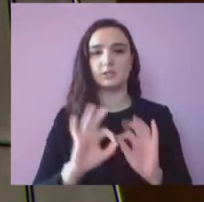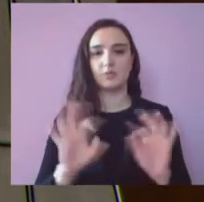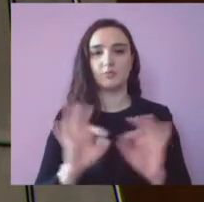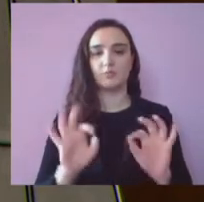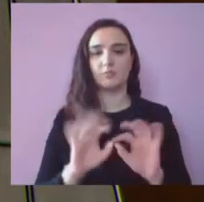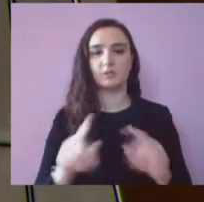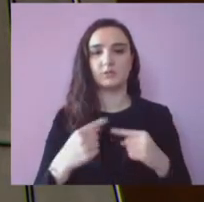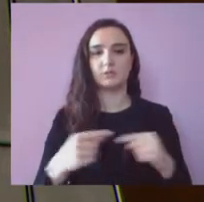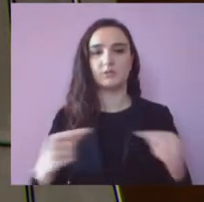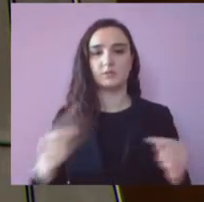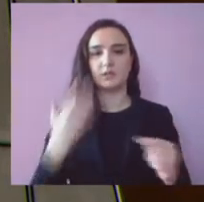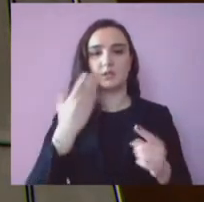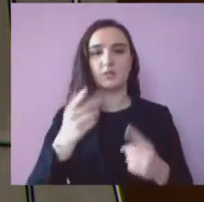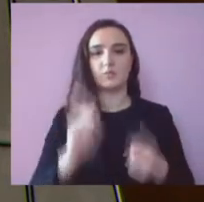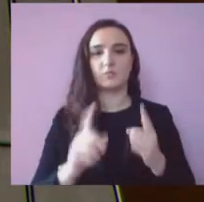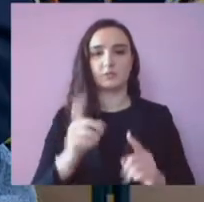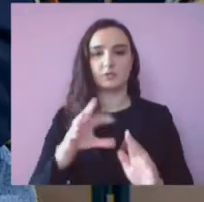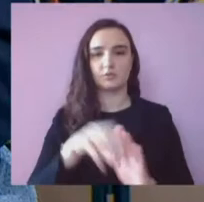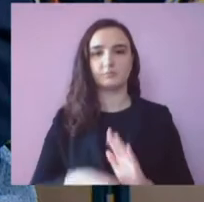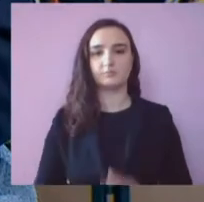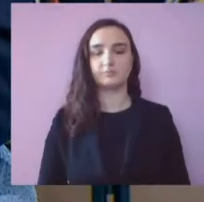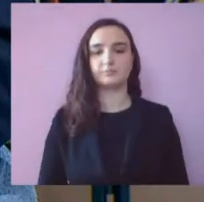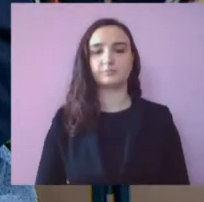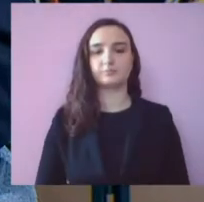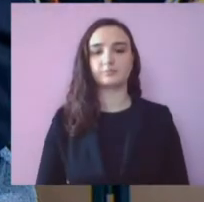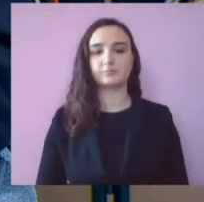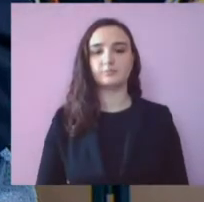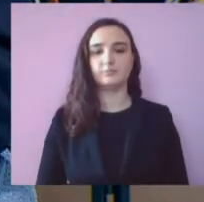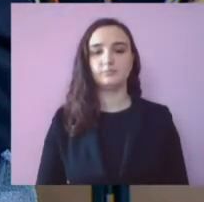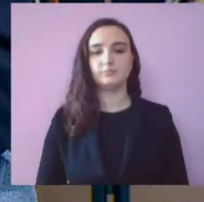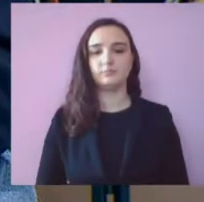svadasva realobashi. Პირველ რიგში